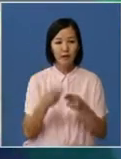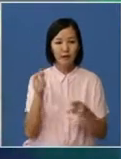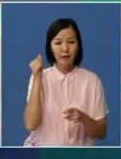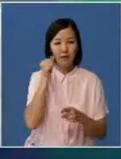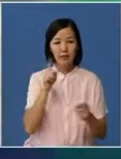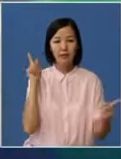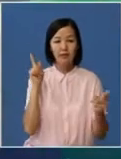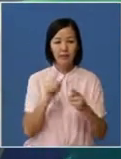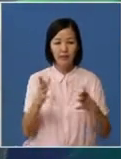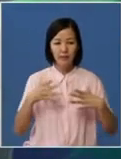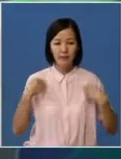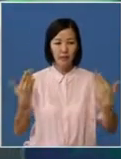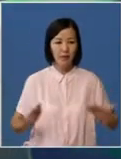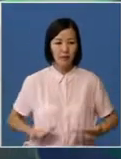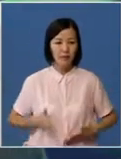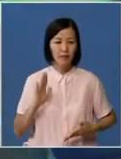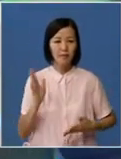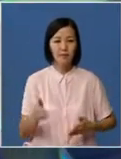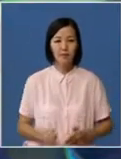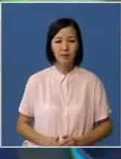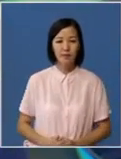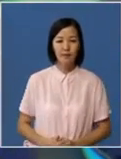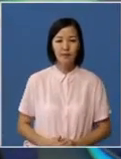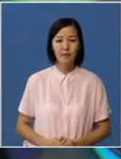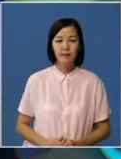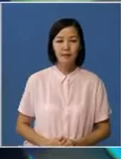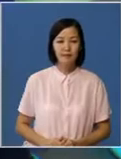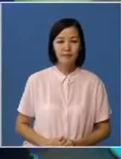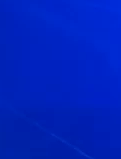көрермен, бүгінгі айтар ақпаратымыз осы болды. Келер күні эфирде қауышқанша аман сау болыңыздар.